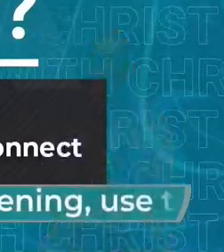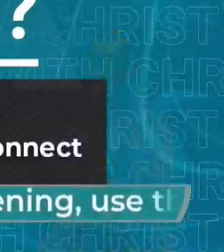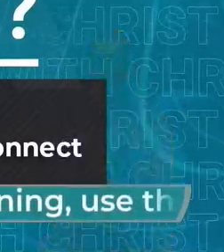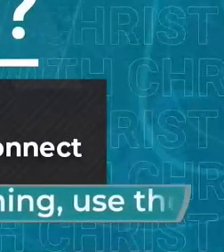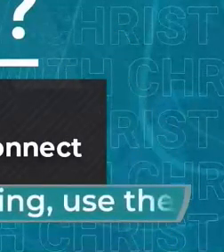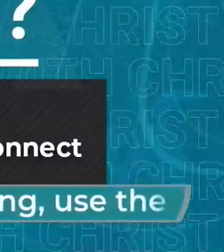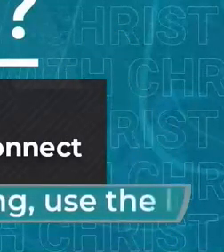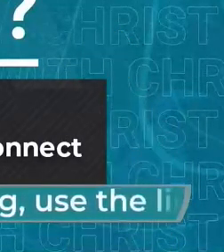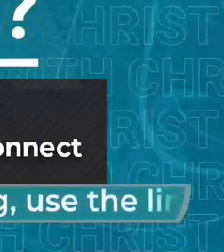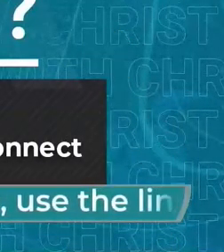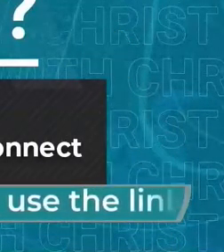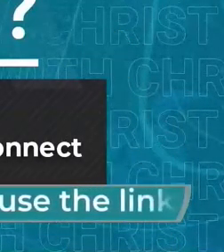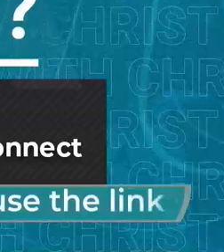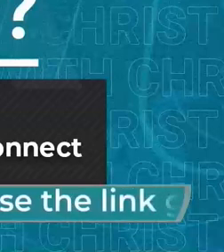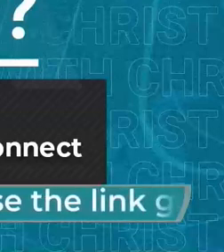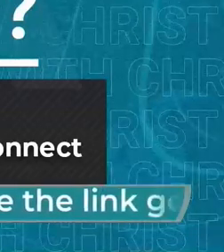Félicitations à vous.